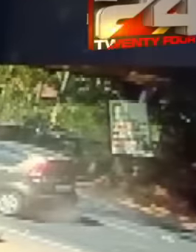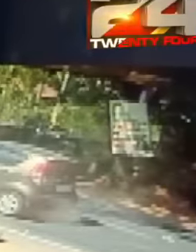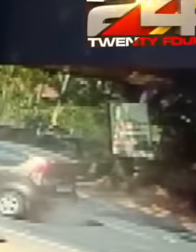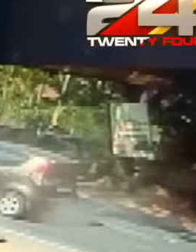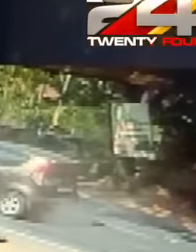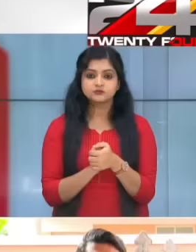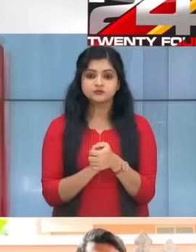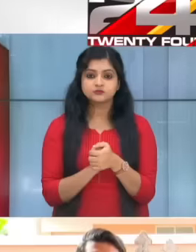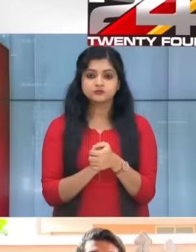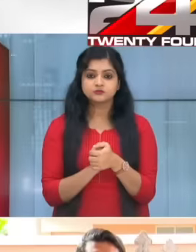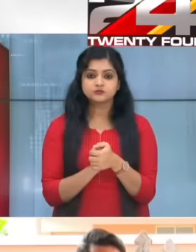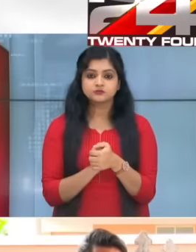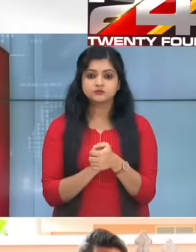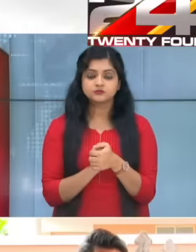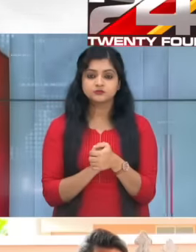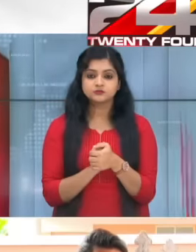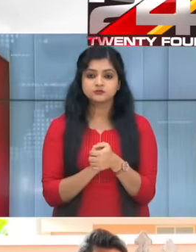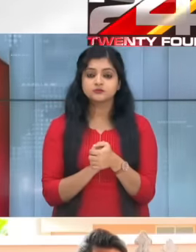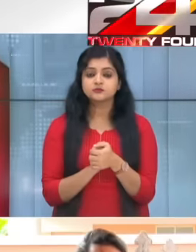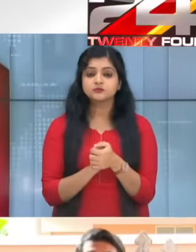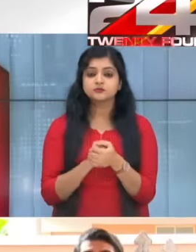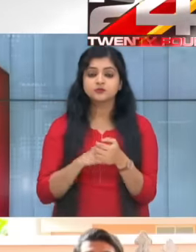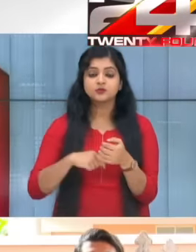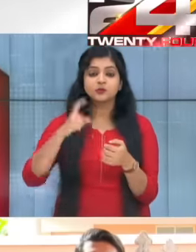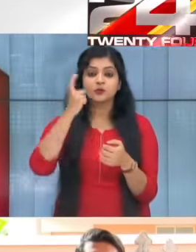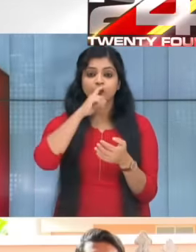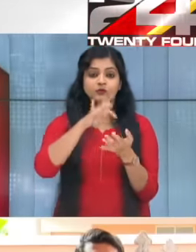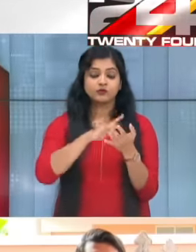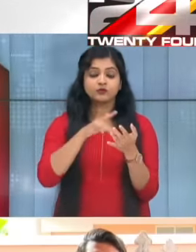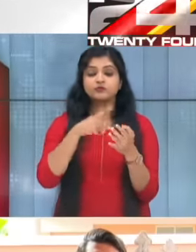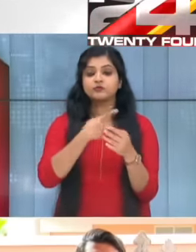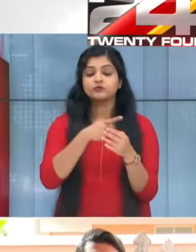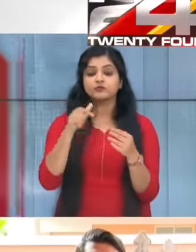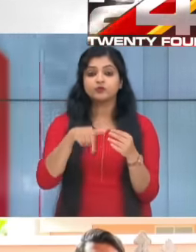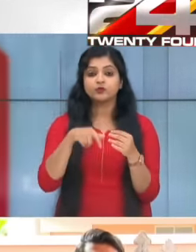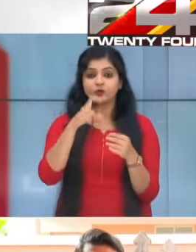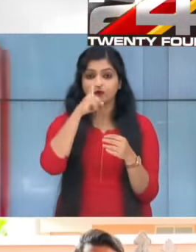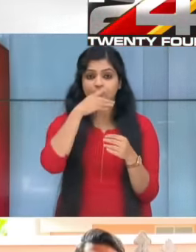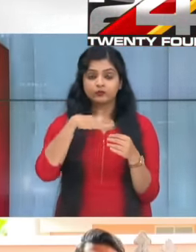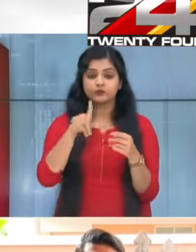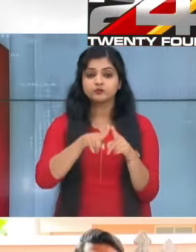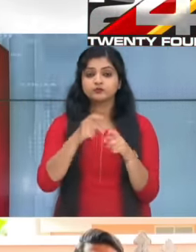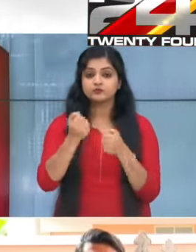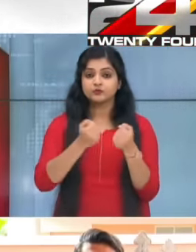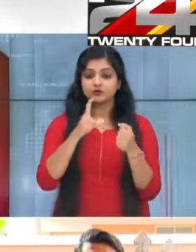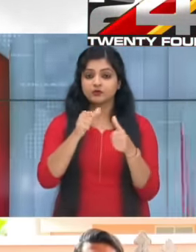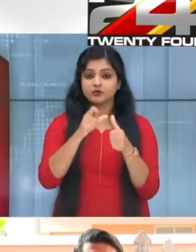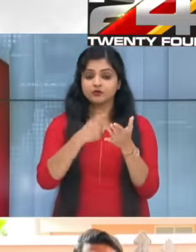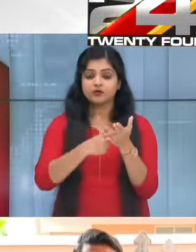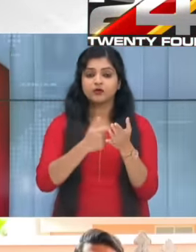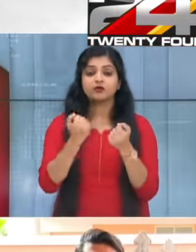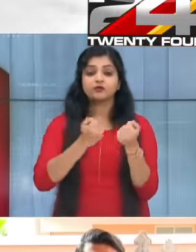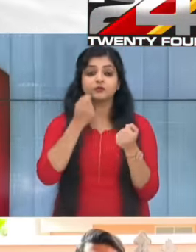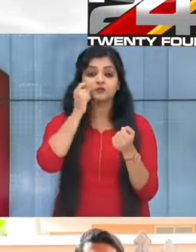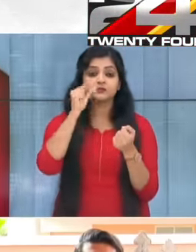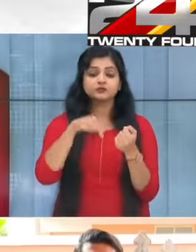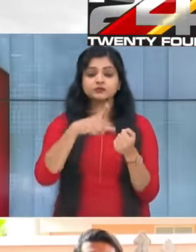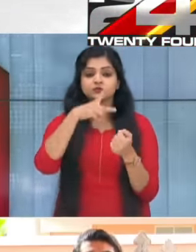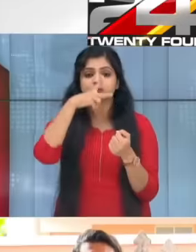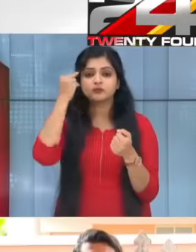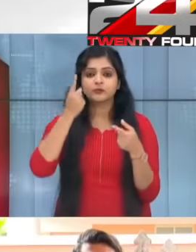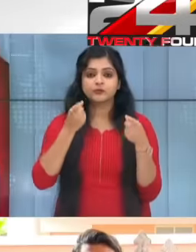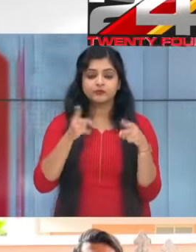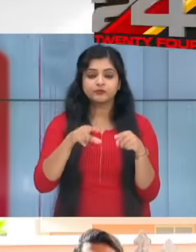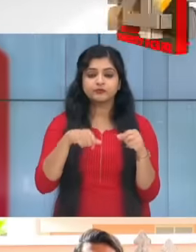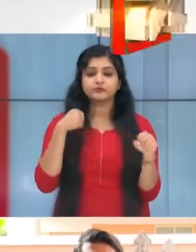തലനാരിഴയ്ക്കാണ് അവർ രക്ഷപ്പെട്ടിട്ടുള്ളത്. ഈ കോഴിക്കോട് നിന്നും കോട്ടയത്തേക്ക് പോകുന്ന കാറാണ്. ഇത്തരത്തിൽ കാറിലുണ്ടായിരുന്ന ഡ്രൈവറാണ് ഇത്തരത്തിൽ ഉറങ്ങിപ്പോവുകയും